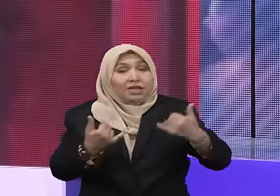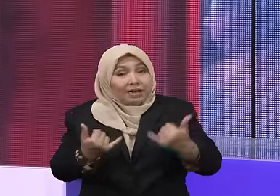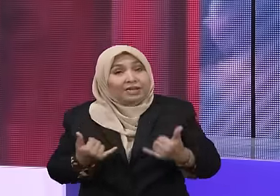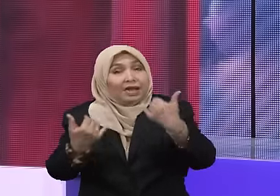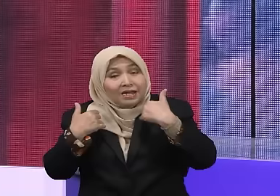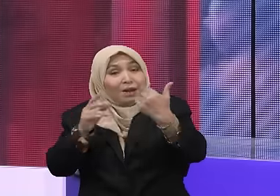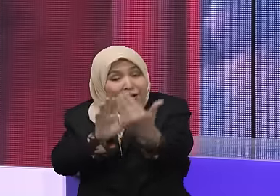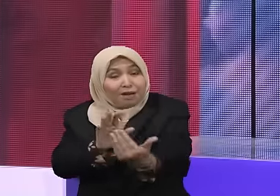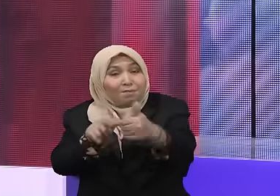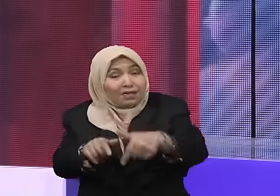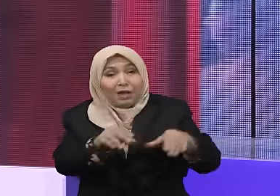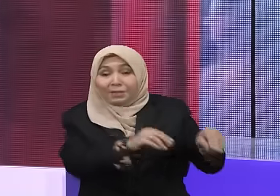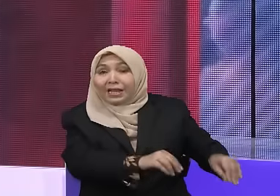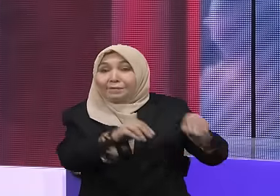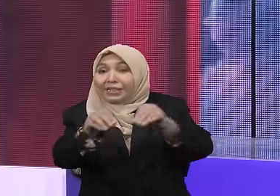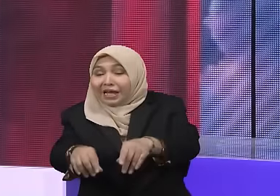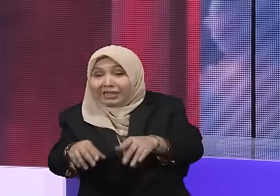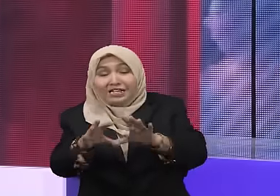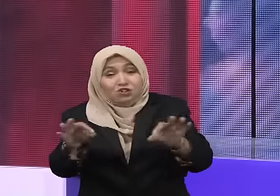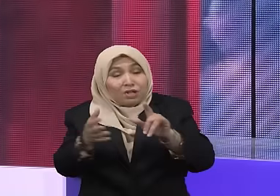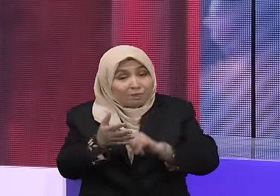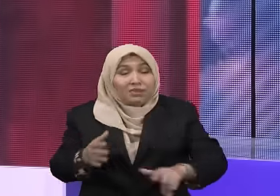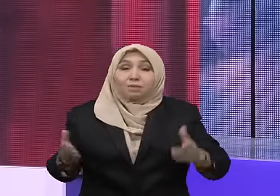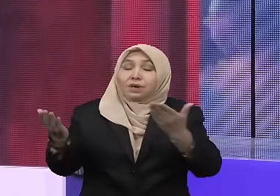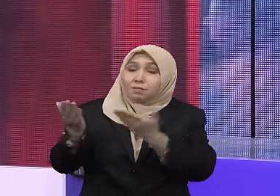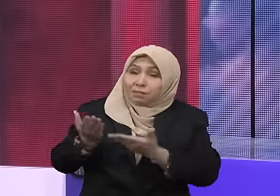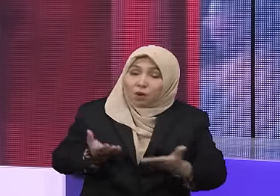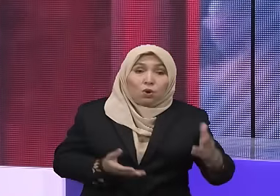dia ada dekat sini. Jadi nak ceritanya ialah apa? Dia membawa